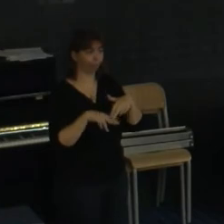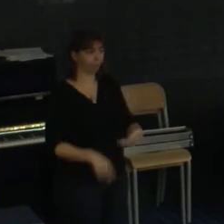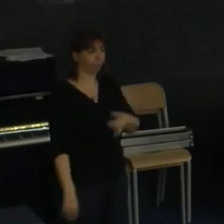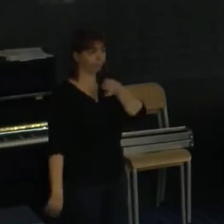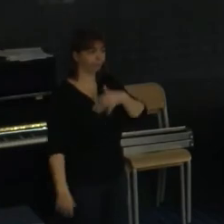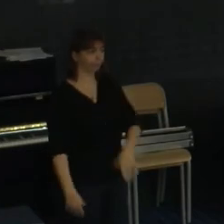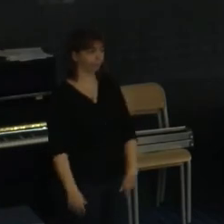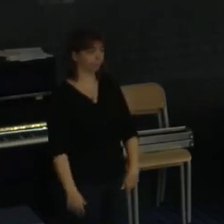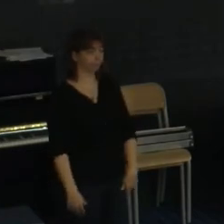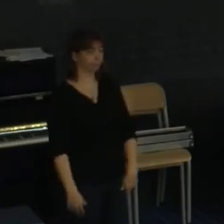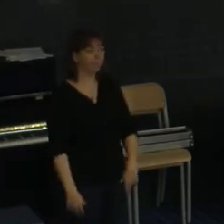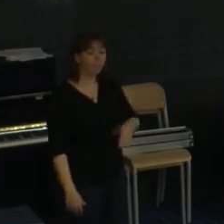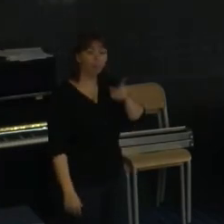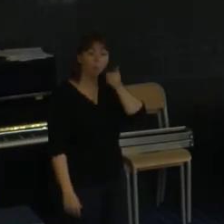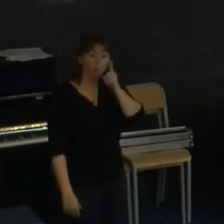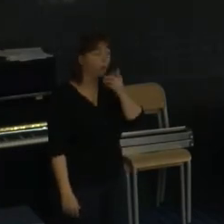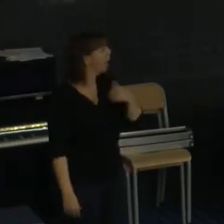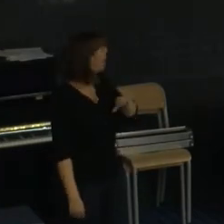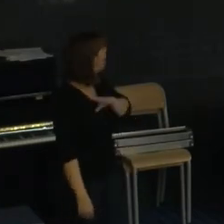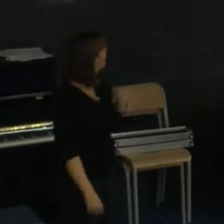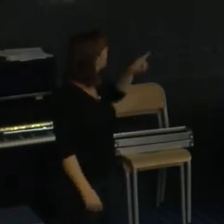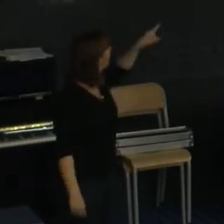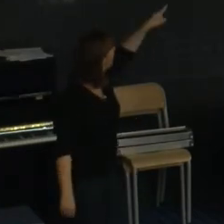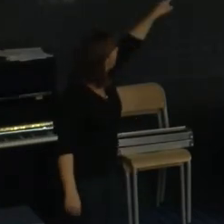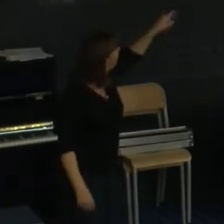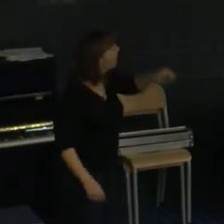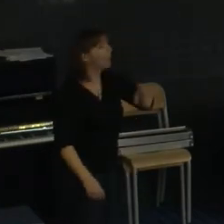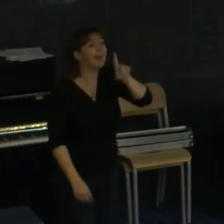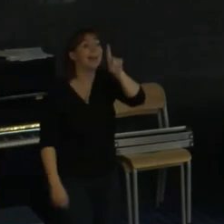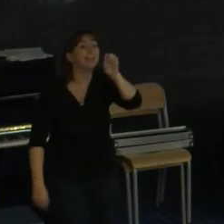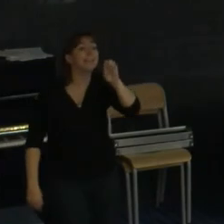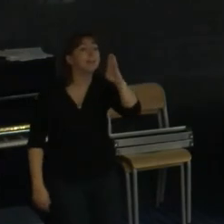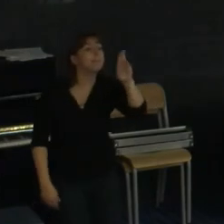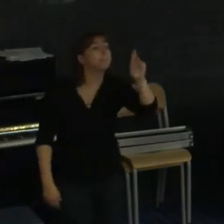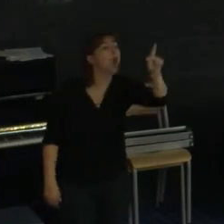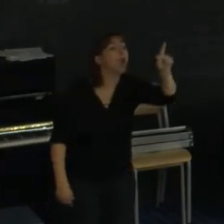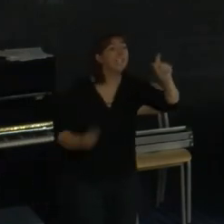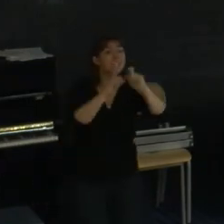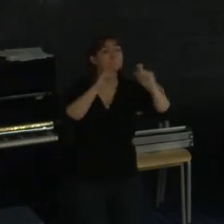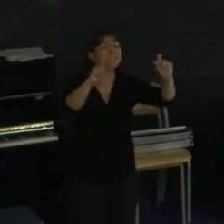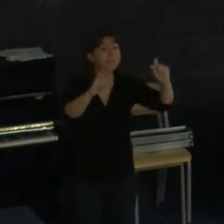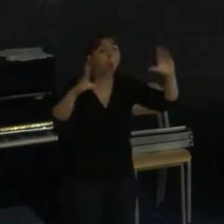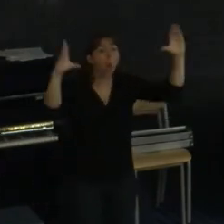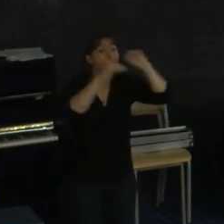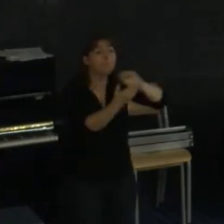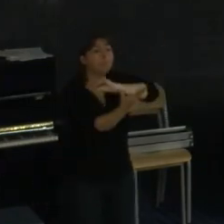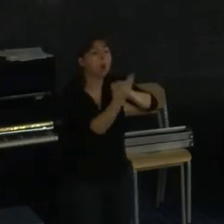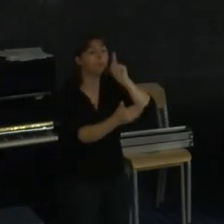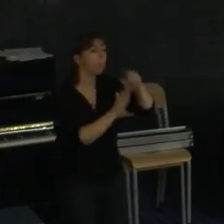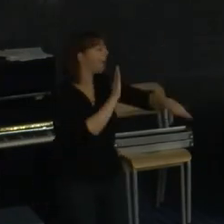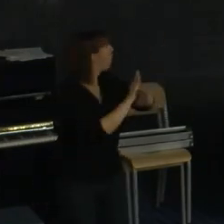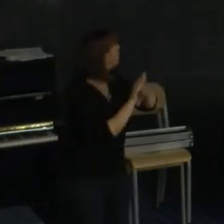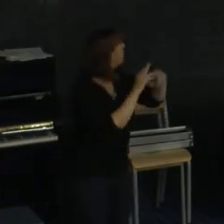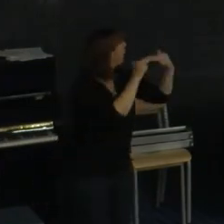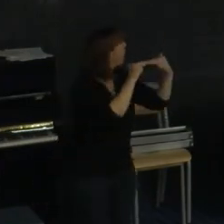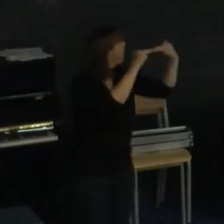Pourquoi? Simplement parce qu'on a oublié de le mettre en mode debug, cette bêtise. Hein, parce qu'on était sur un level info qu'on a